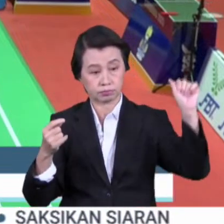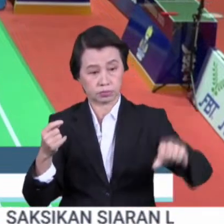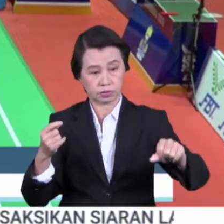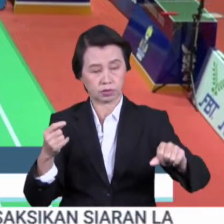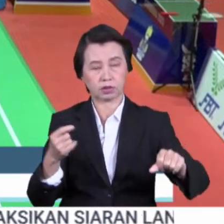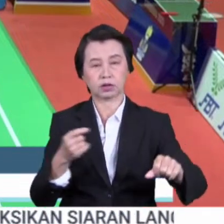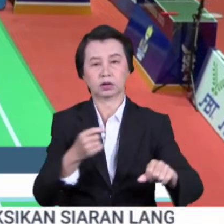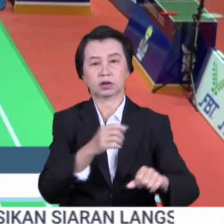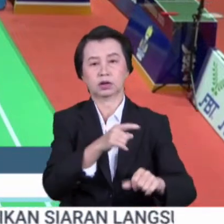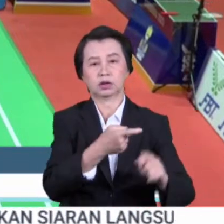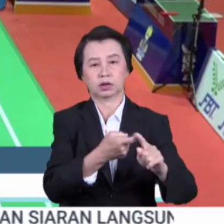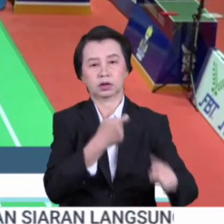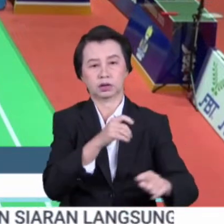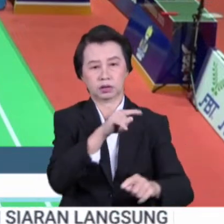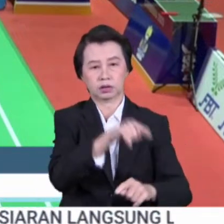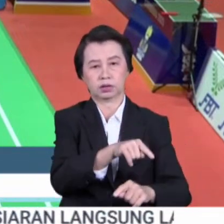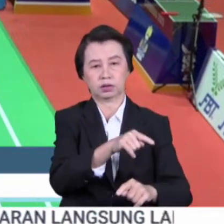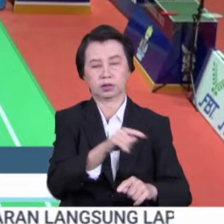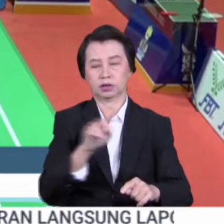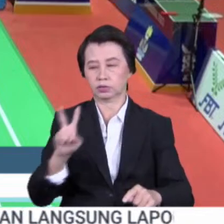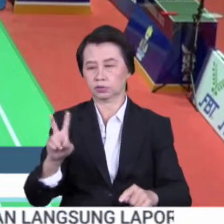Chico Aura Dwi Wardoyo